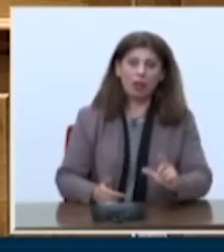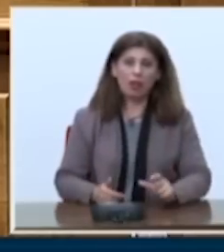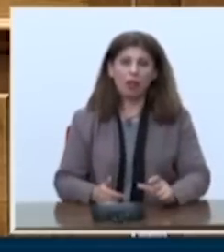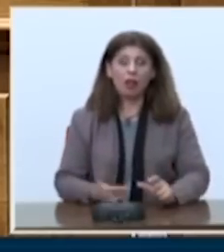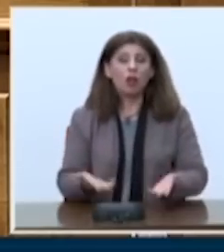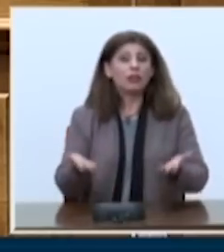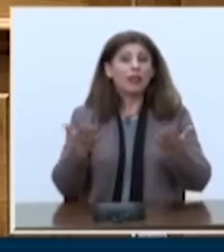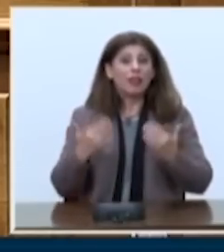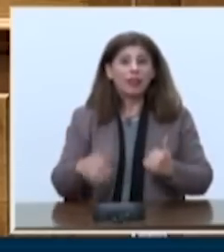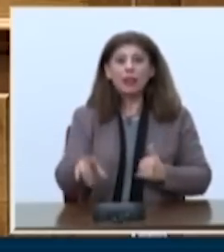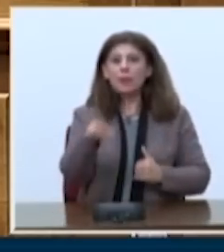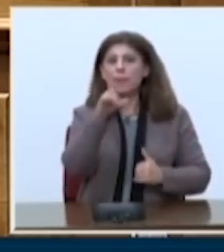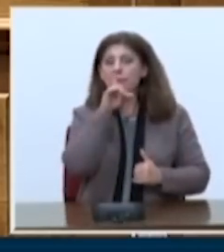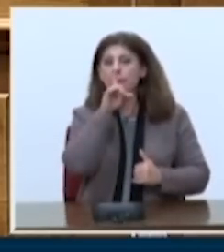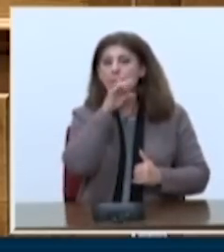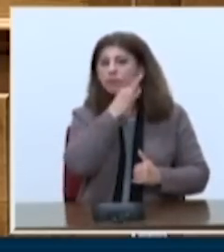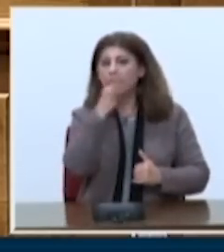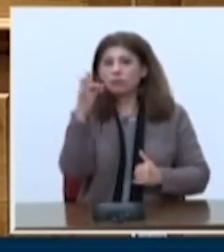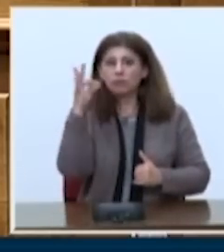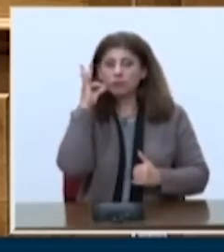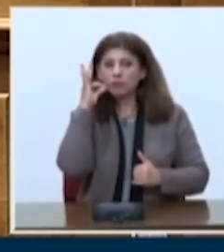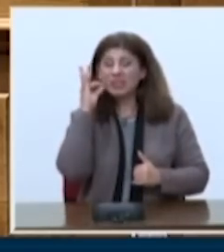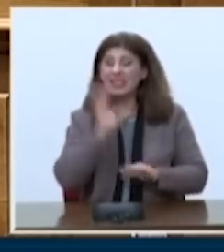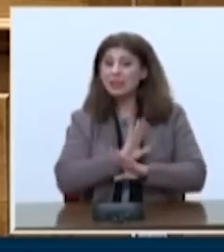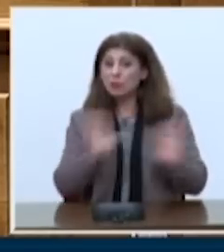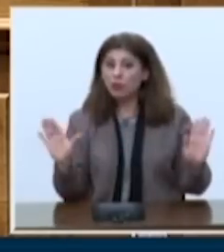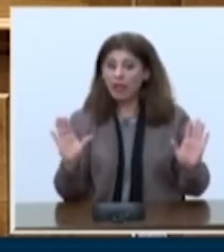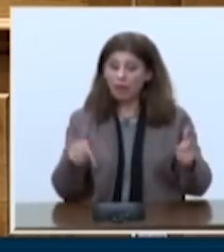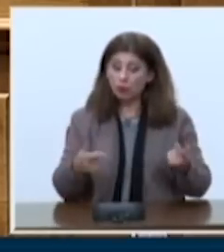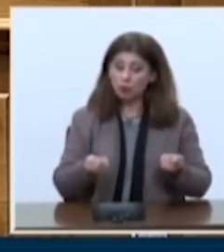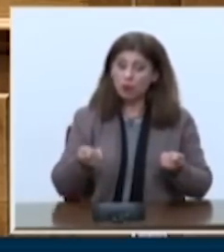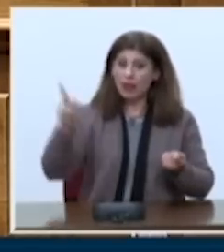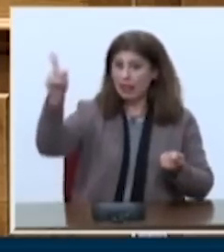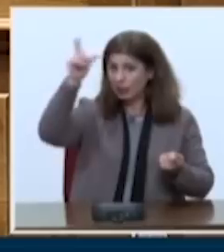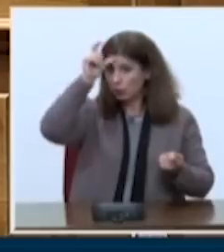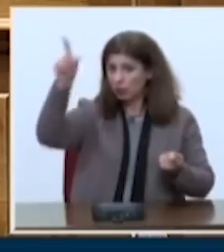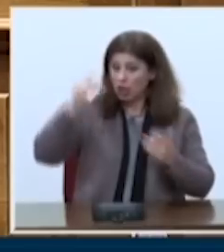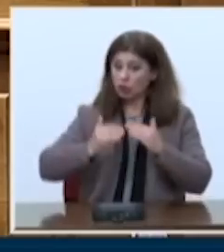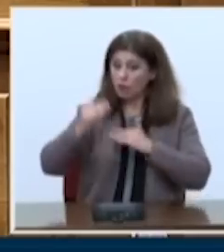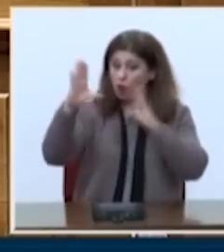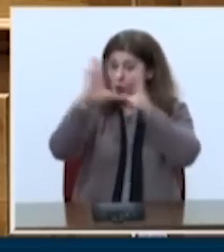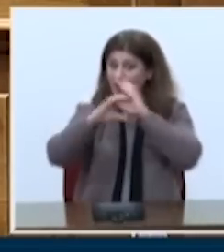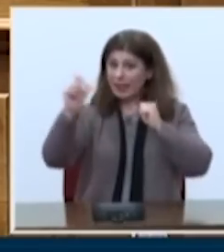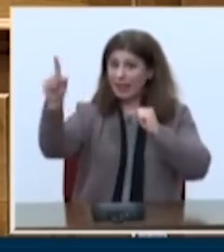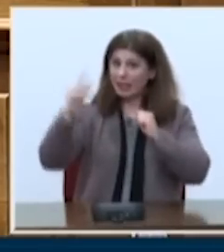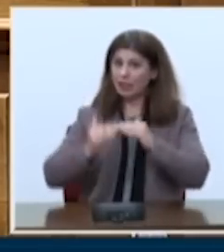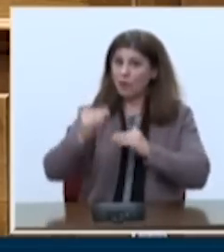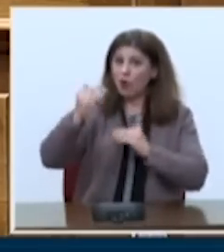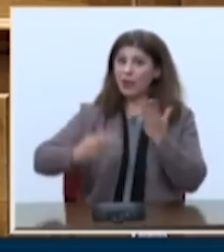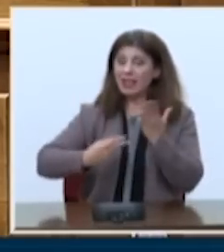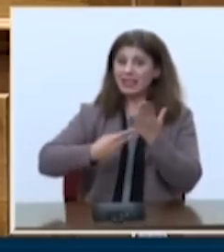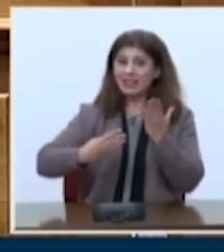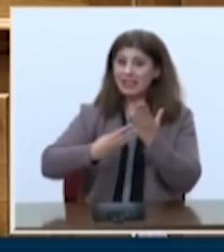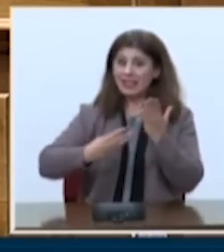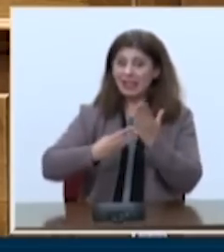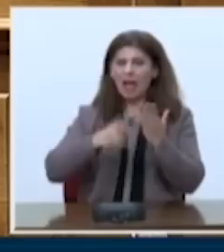βγάλει άχνα τσιμουδιά για τις επιχειρήσεις που διεξάγει η Τουρκία στο βόρειο Ιράκ και στη βόρεια Συρία, αλήθεια